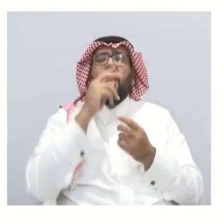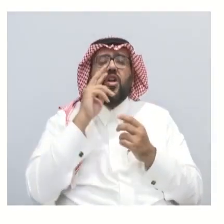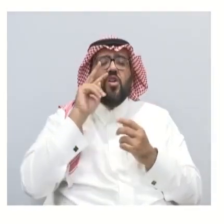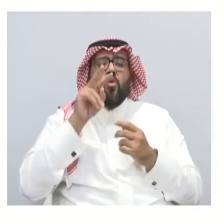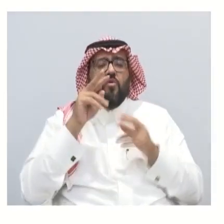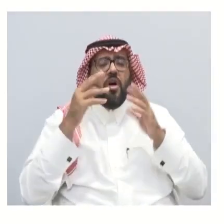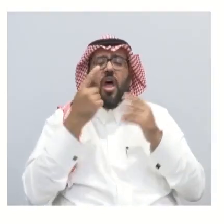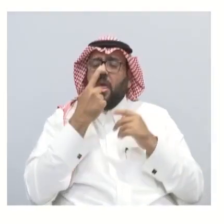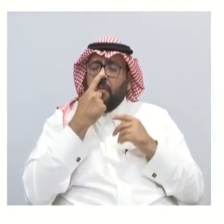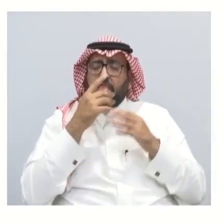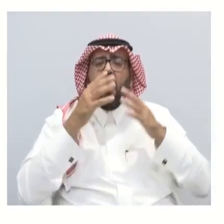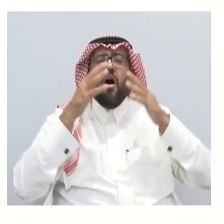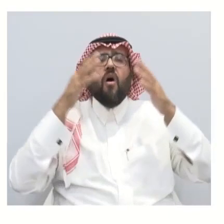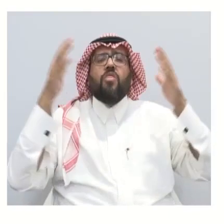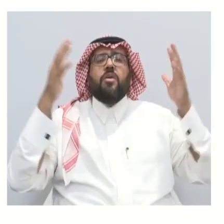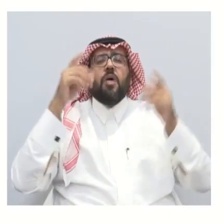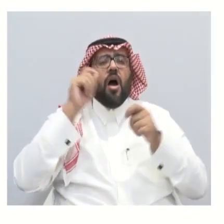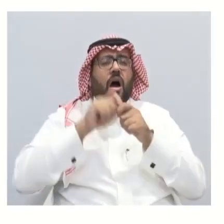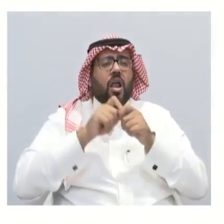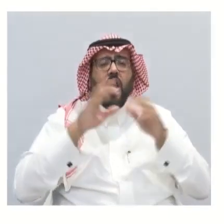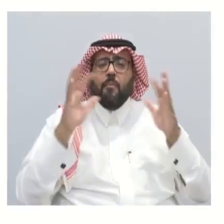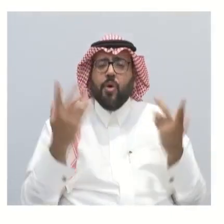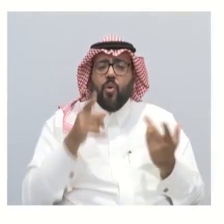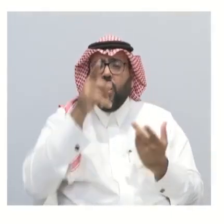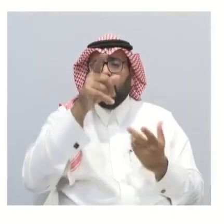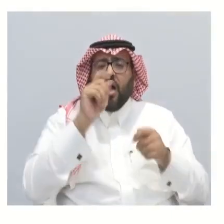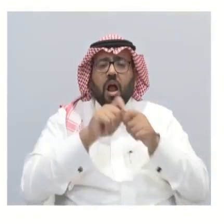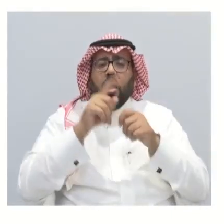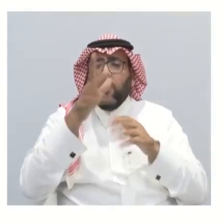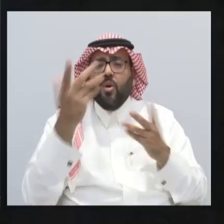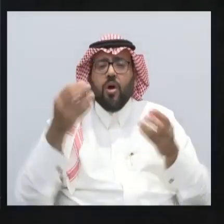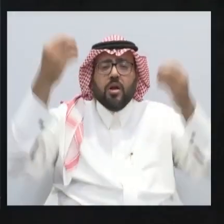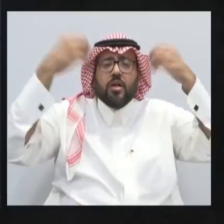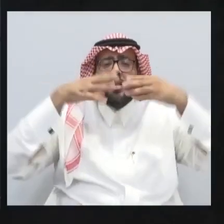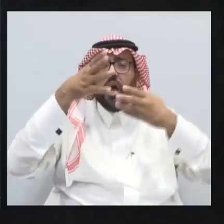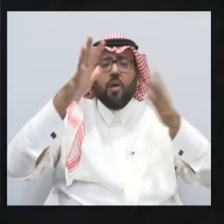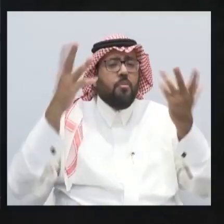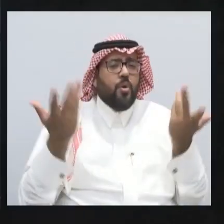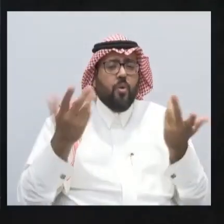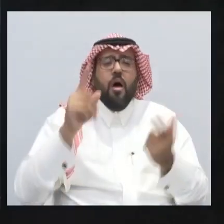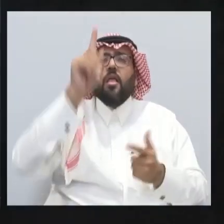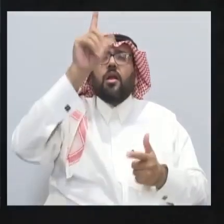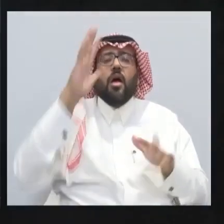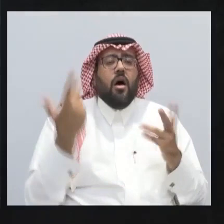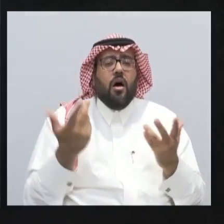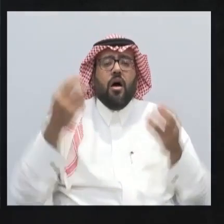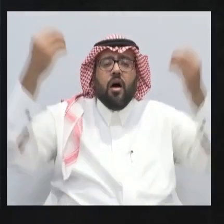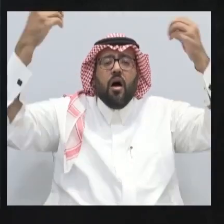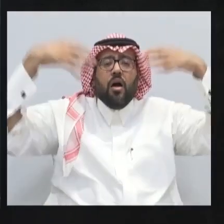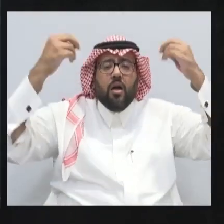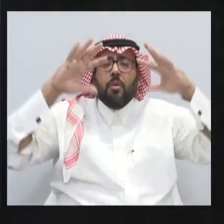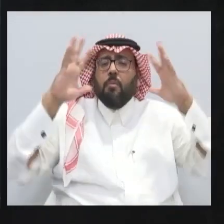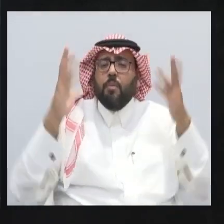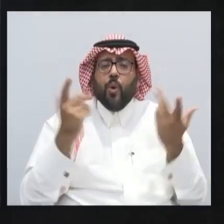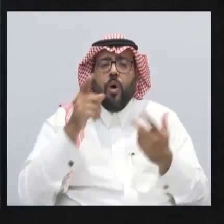الى هذه العباده العظيمه الذي خلقك هو الله الذي رزقك هو الله الذي اكرمك وانعم عليك هو الله سبحانه